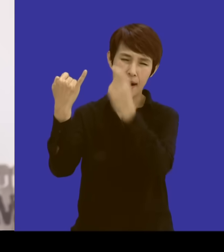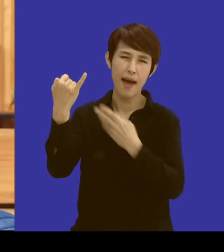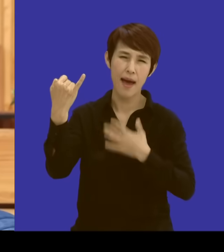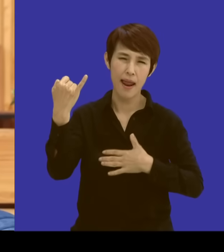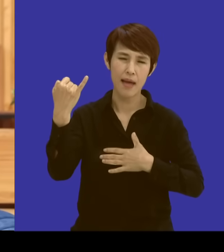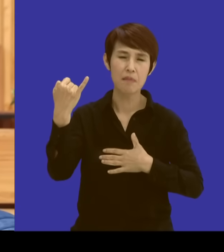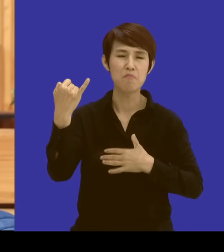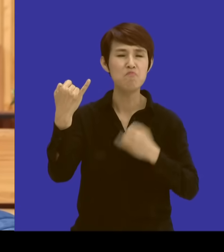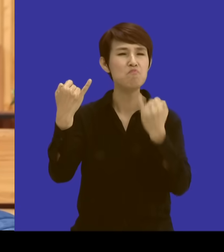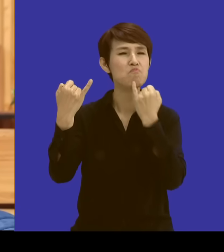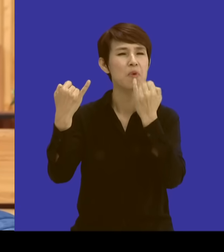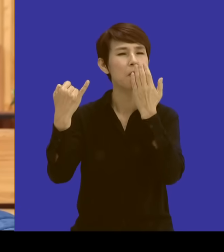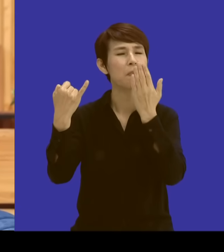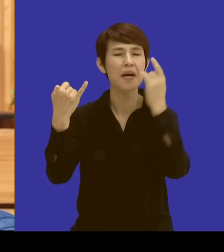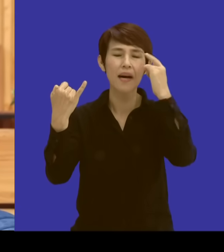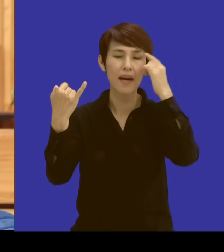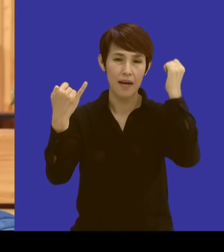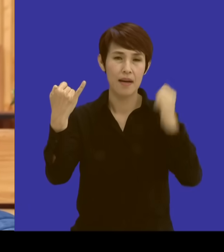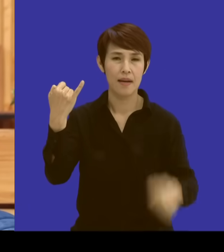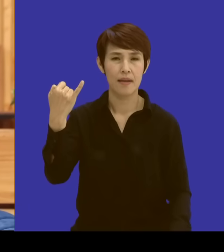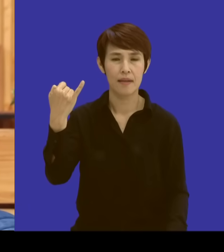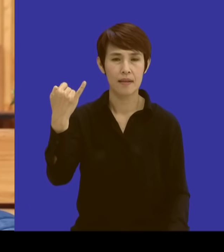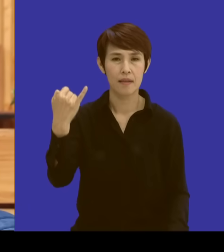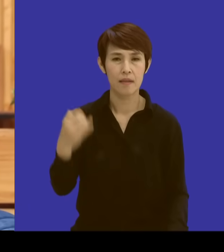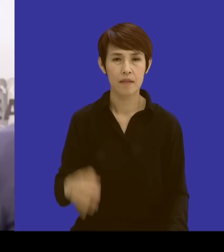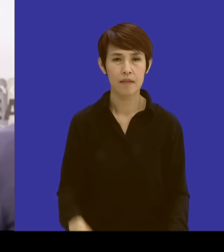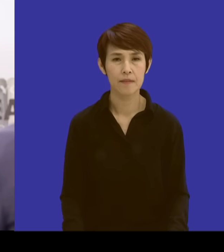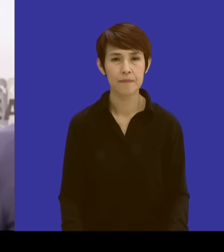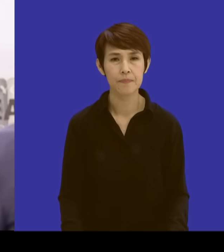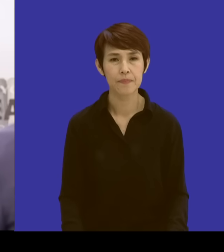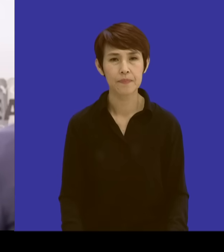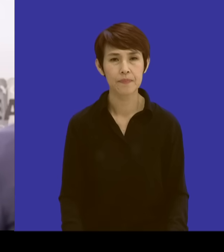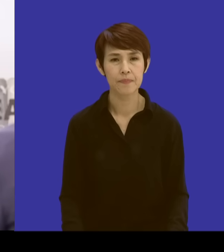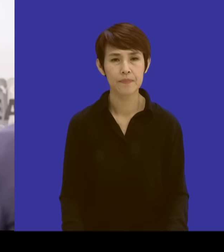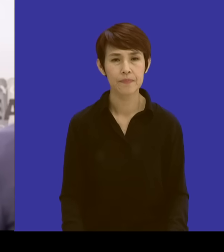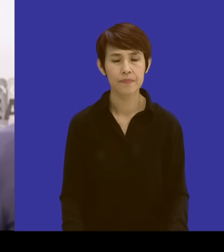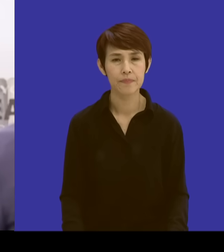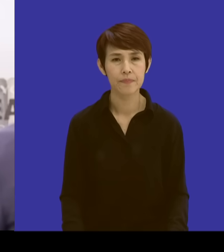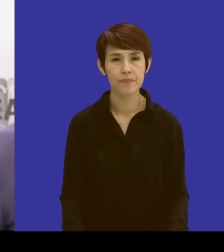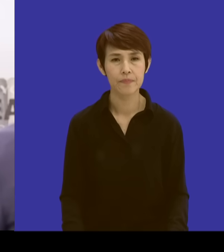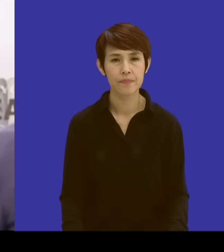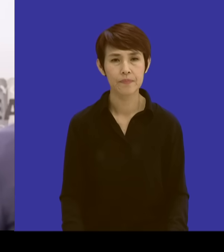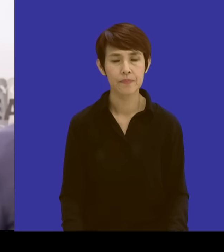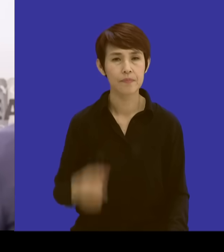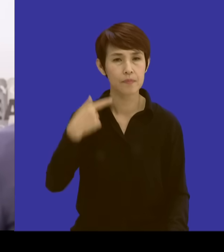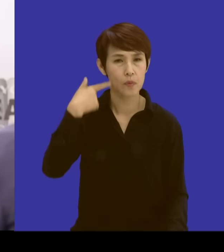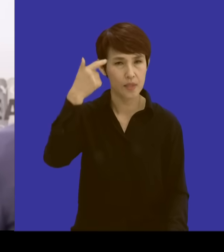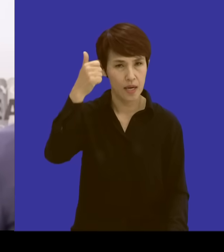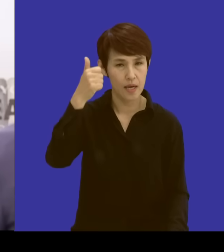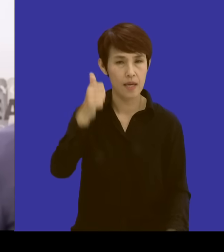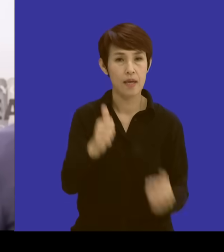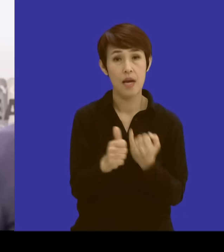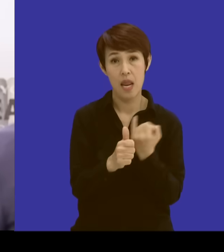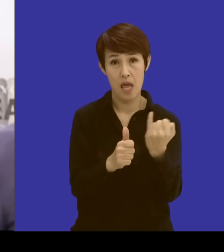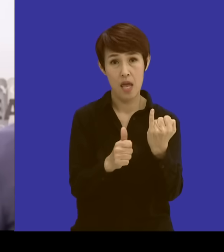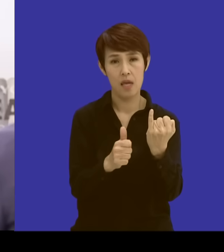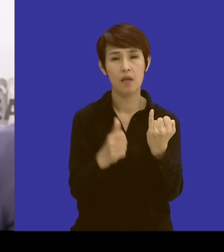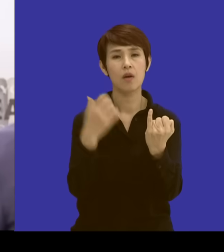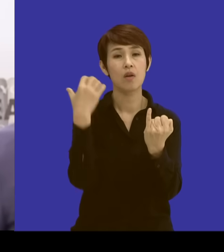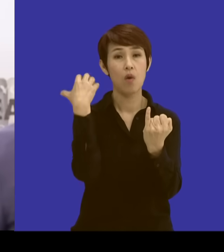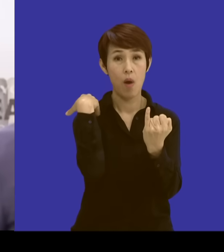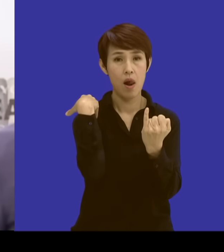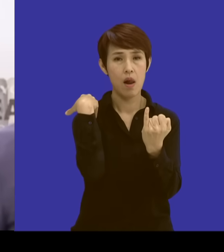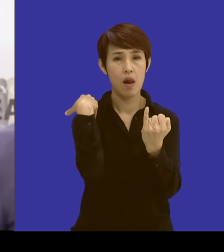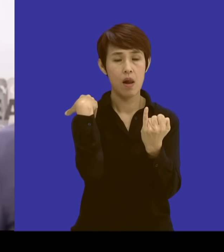딸이니까 하던 대로 하면 그렇죠. 되니까. 근데 이제 이 목회자 안에 역할이라는 옷을